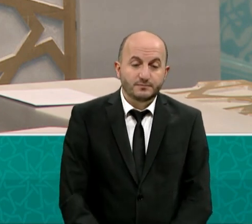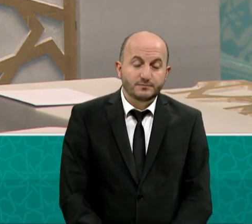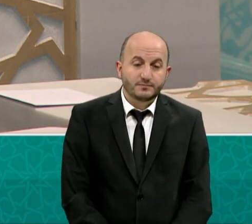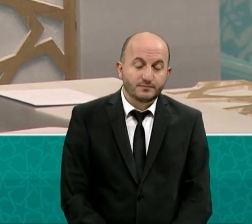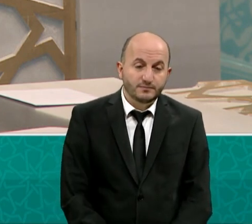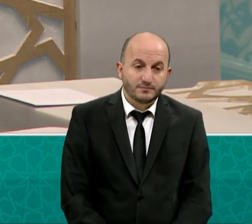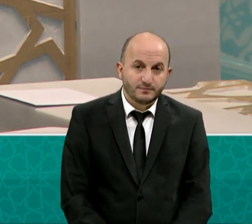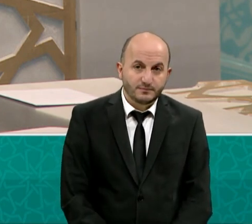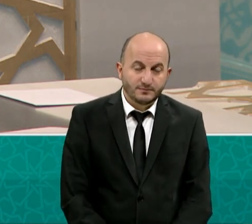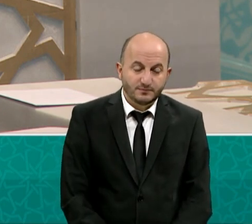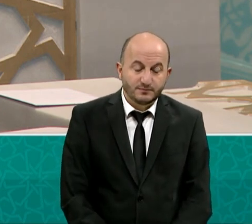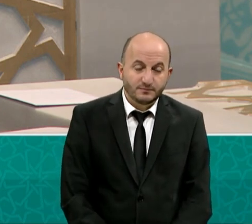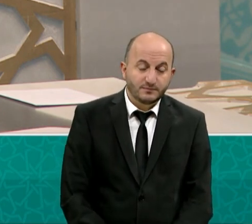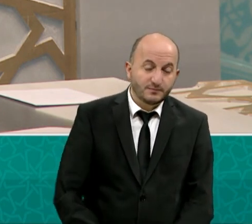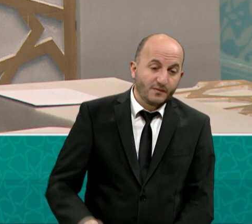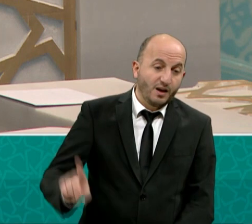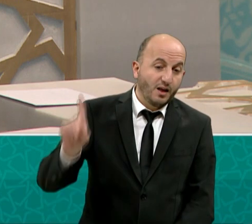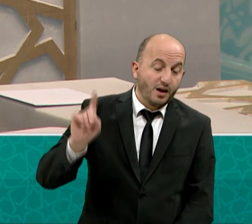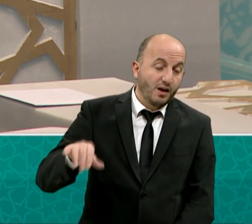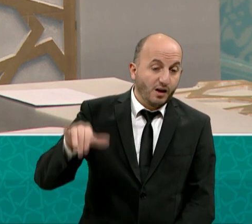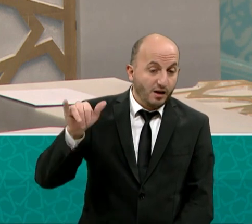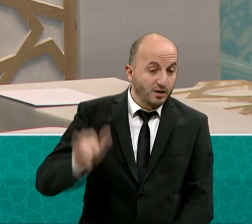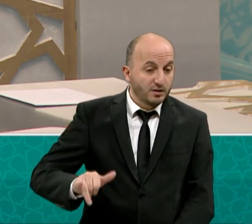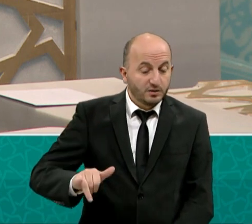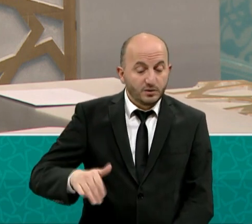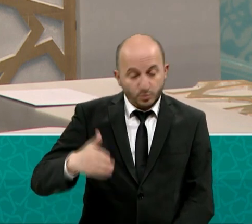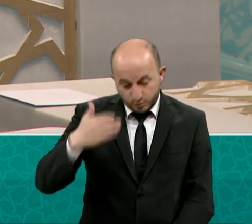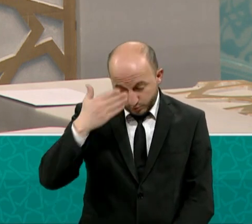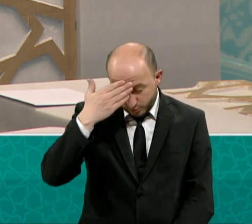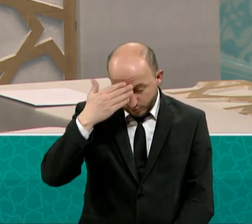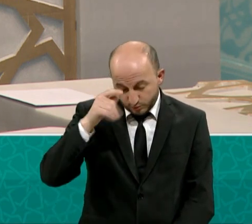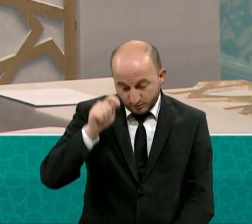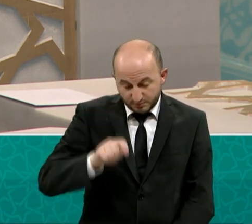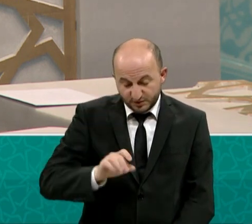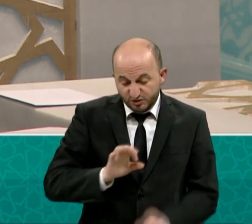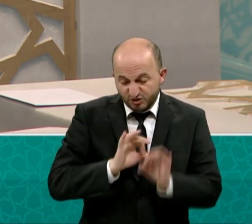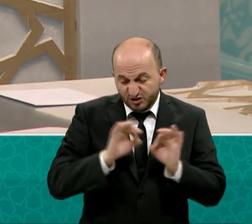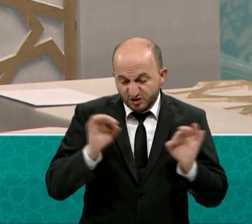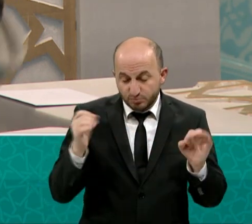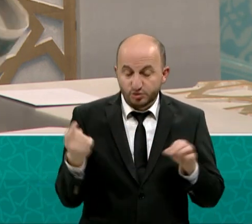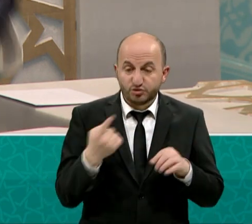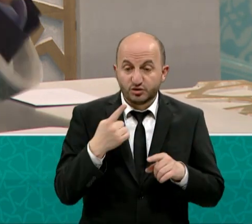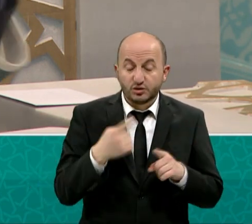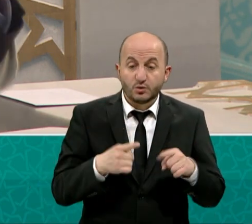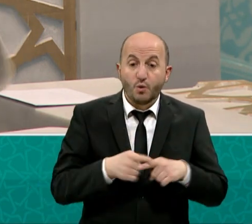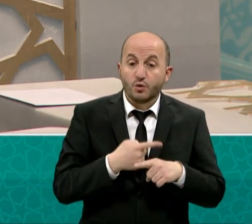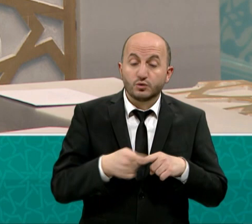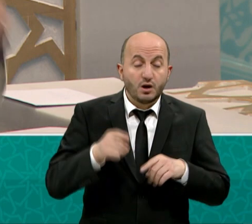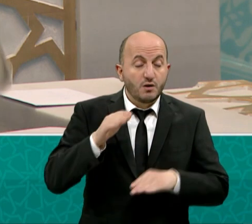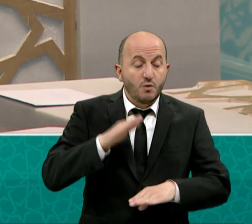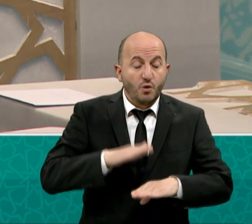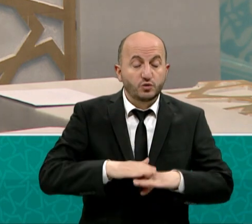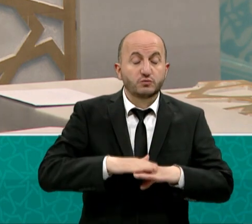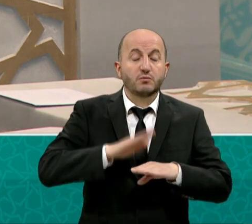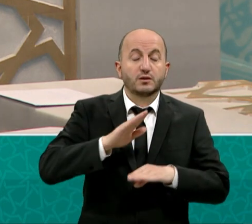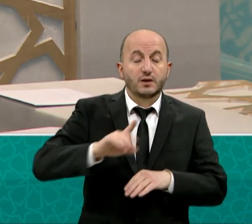şeyen. Allah'a hakkıyla kulluk edin, ona hiçbir varlığı ortak koşmayın. Ve Allah'a ibadet ve